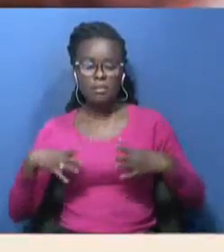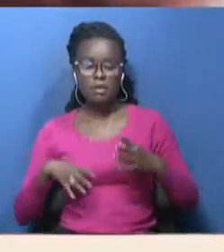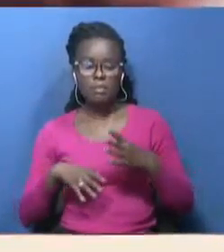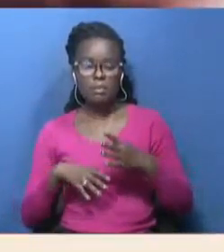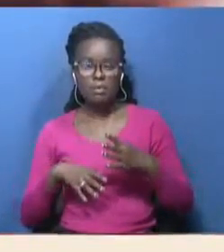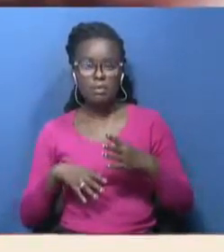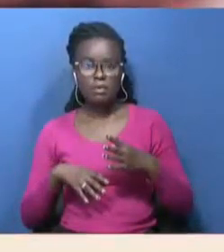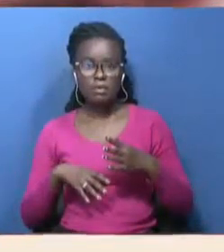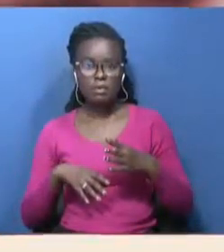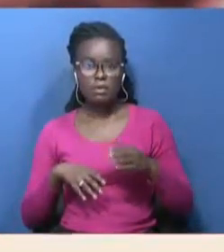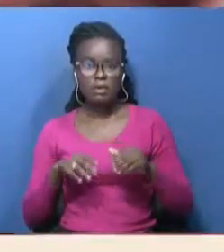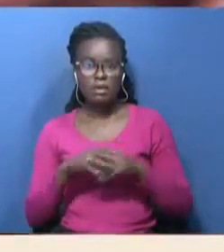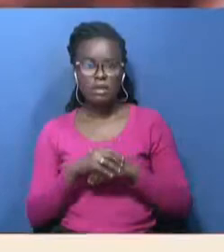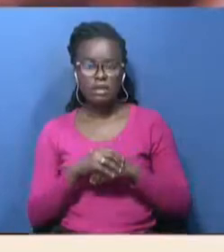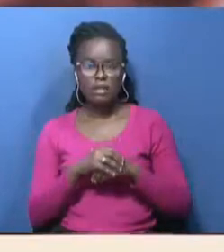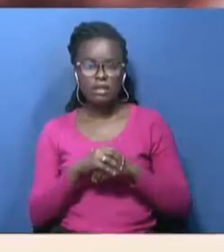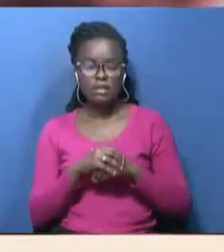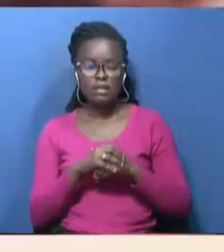kana ari